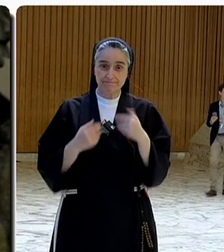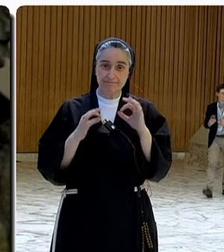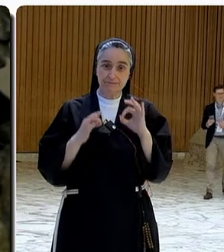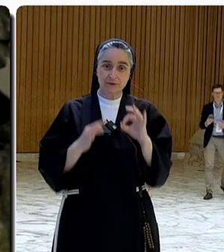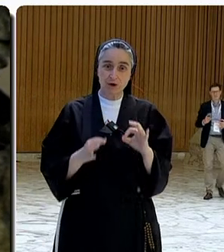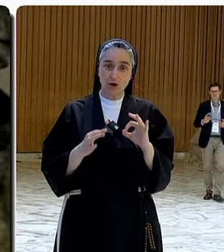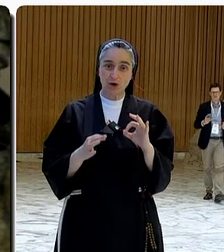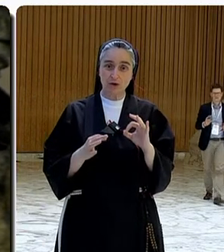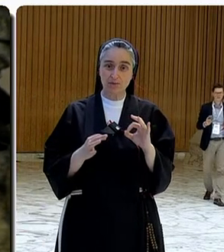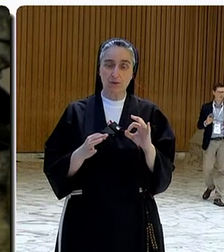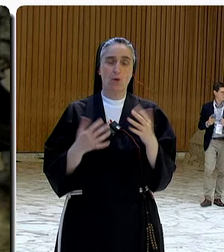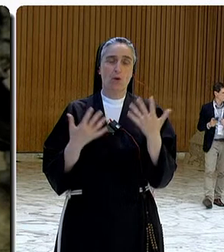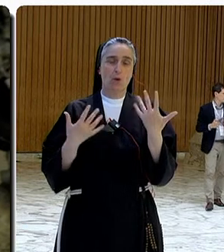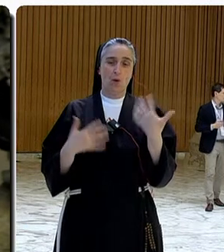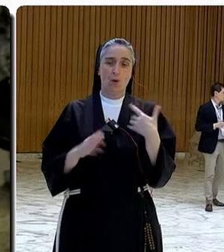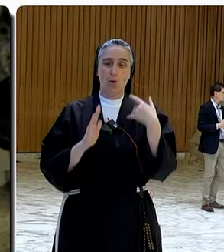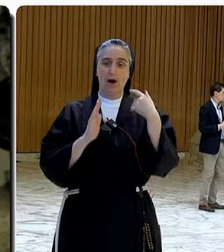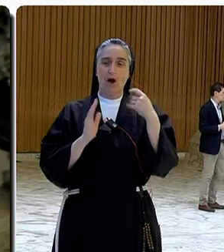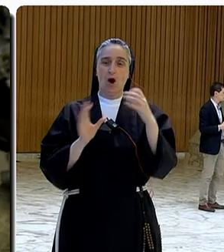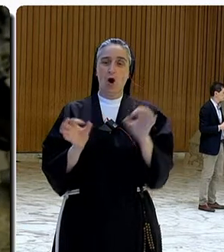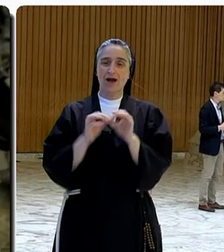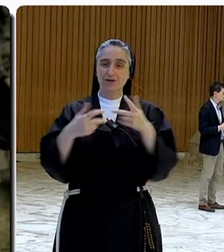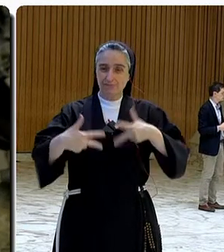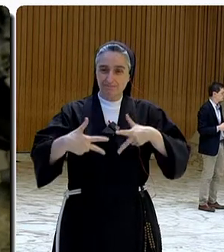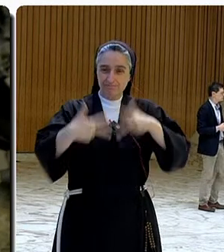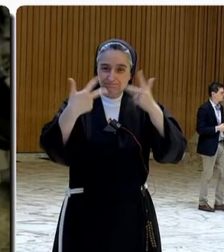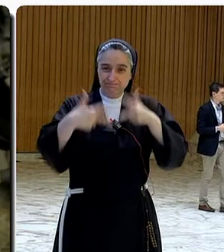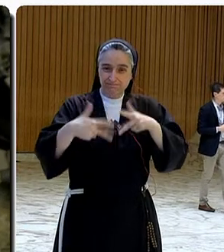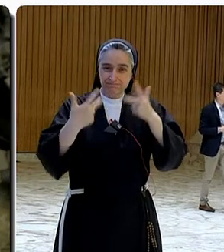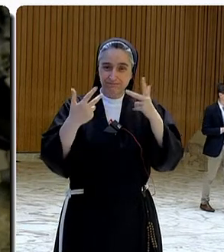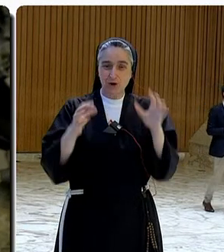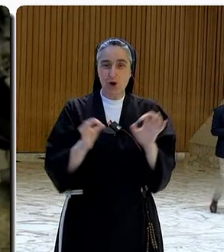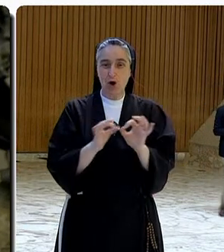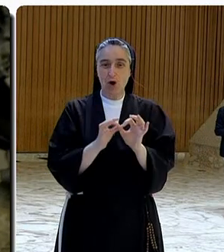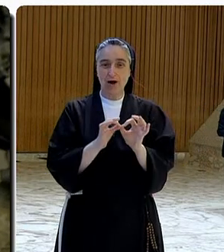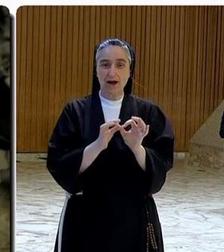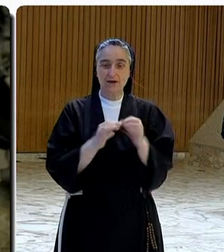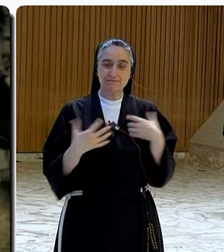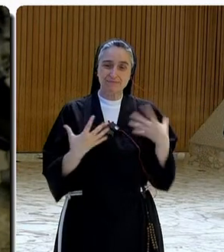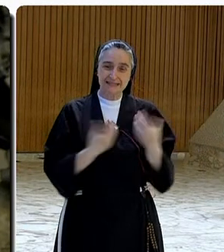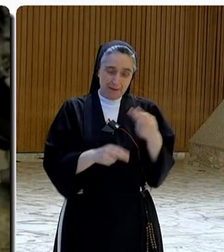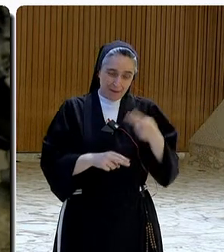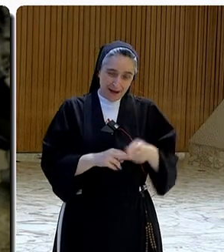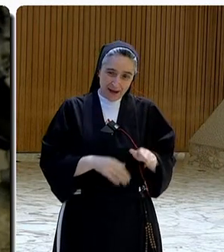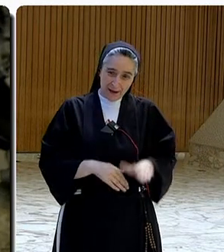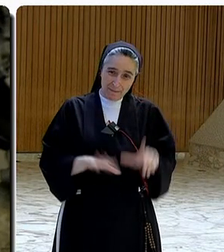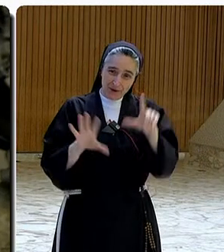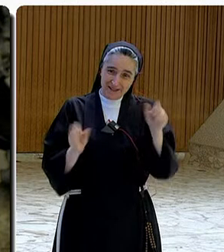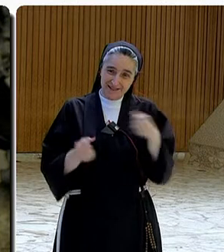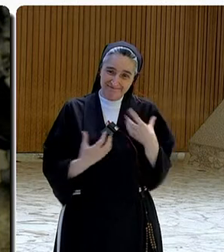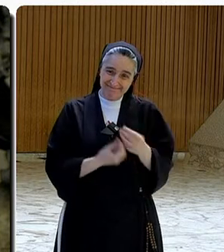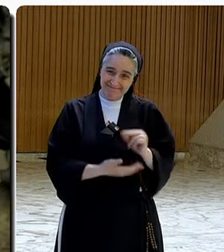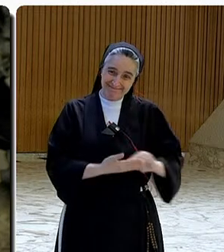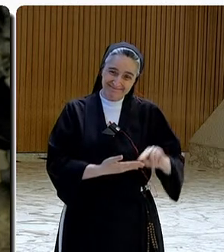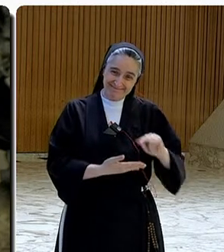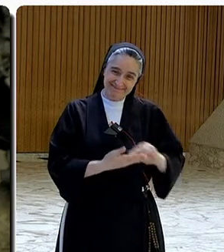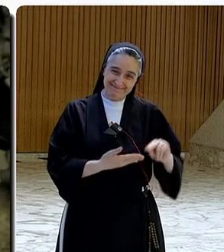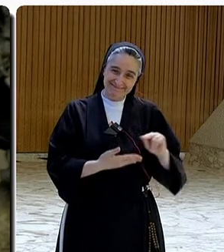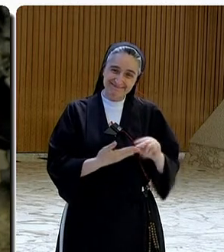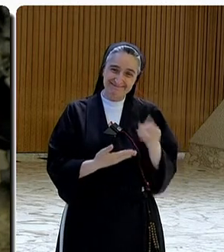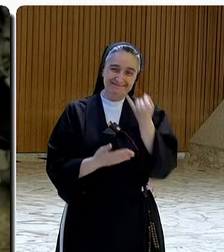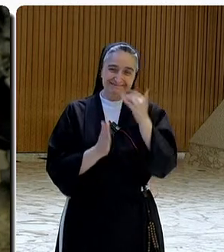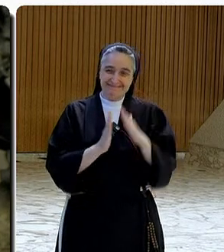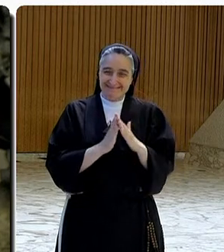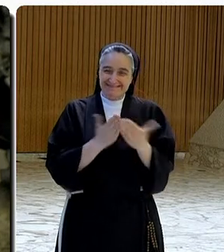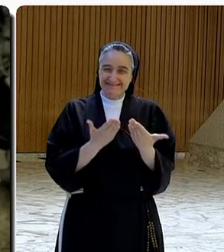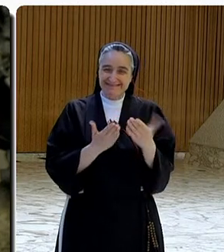attraverso lunghissime videochiamate, abbiamo scritto con la nostra nipotina di 7 anni un piccolo libro